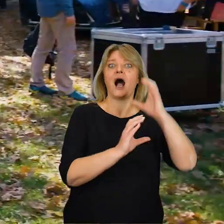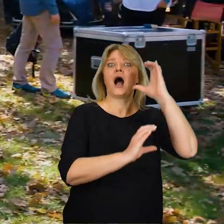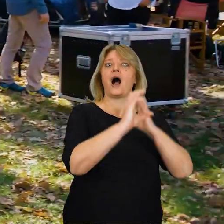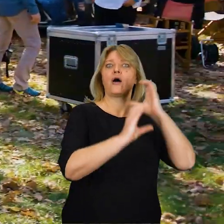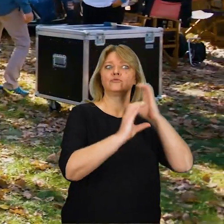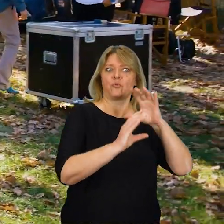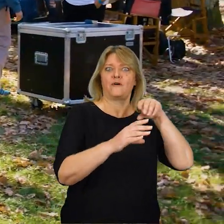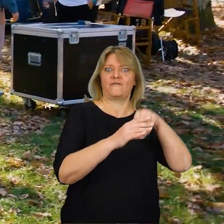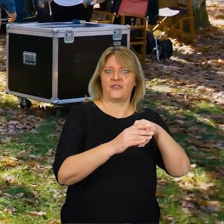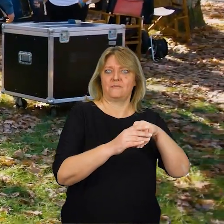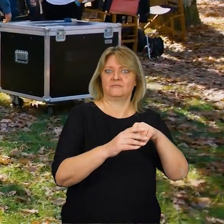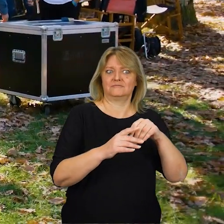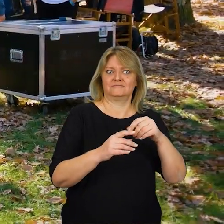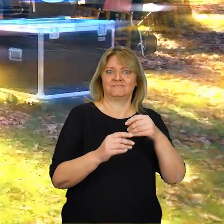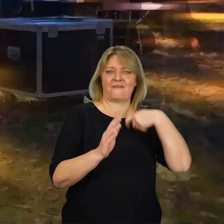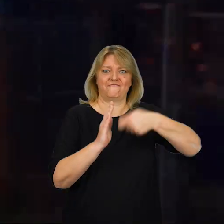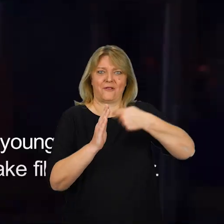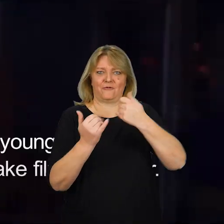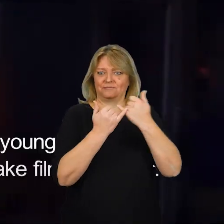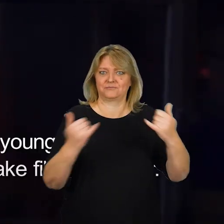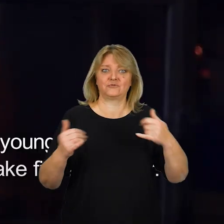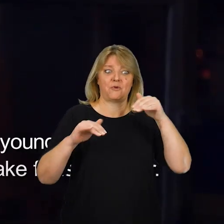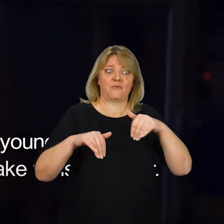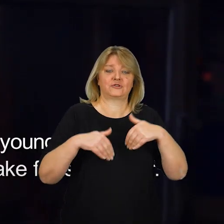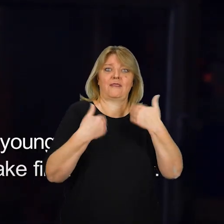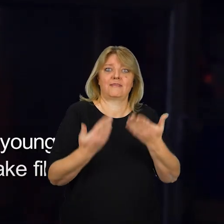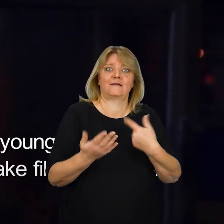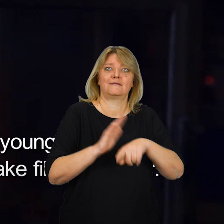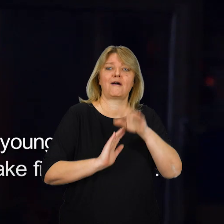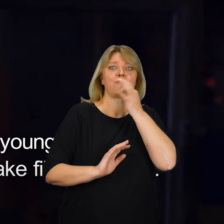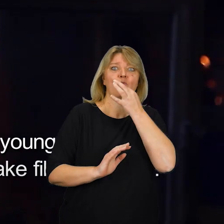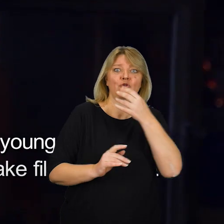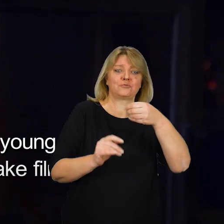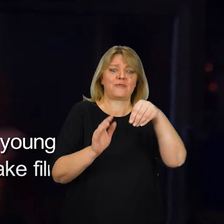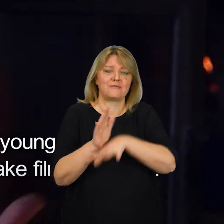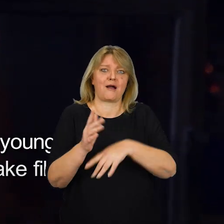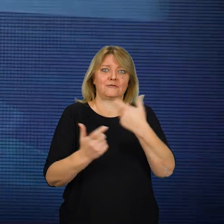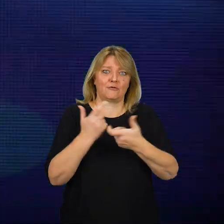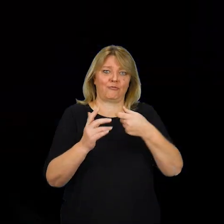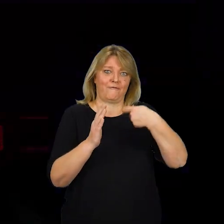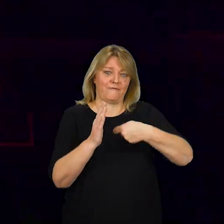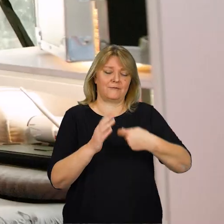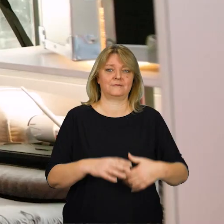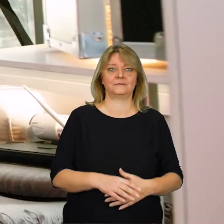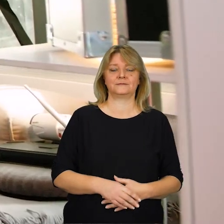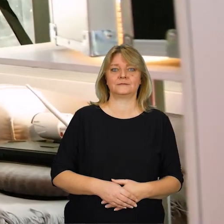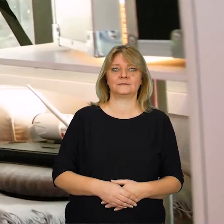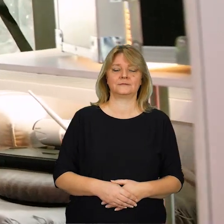Cinebus to jest małe studio filmowe, ekonomiczne. Chodzi o to, żeby dać młodym ludziom szansę na to, żeby taniej produkowali film.